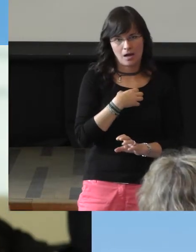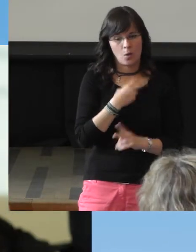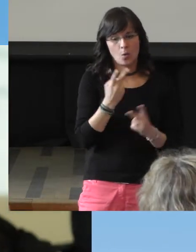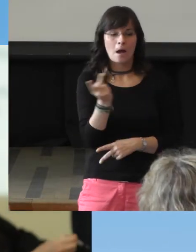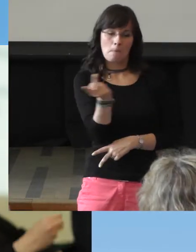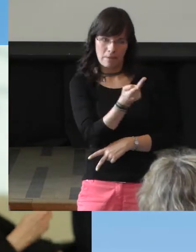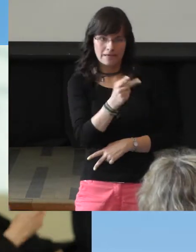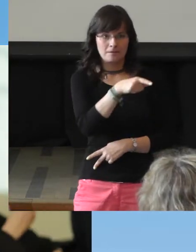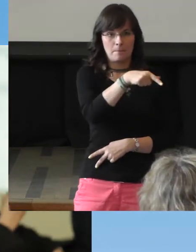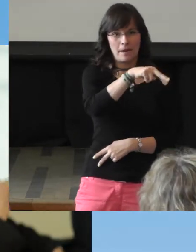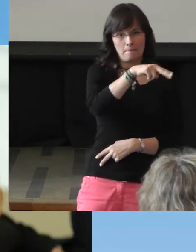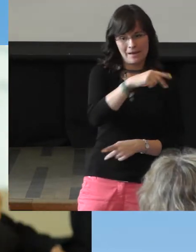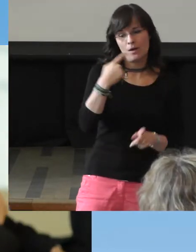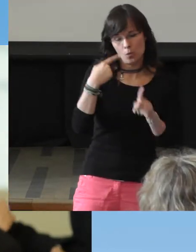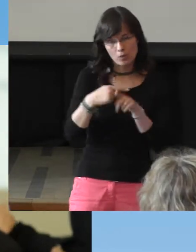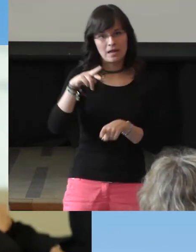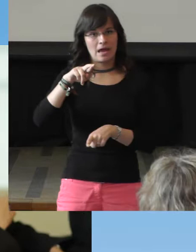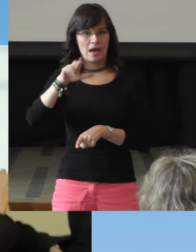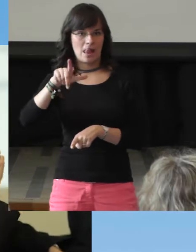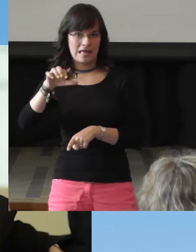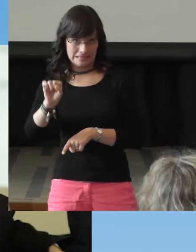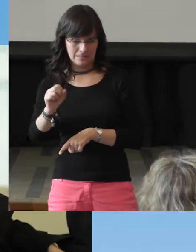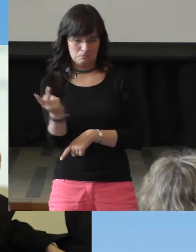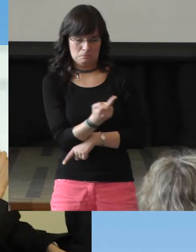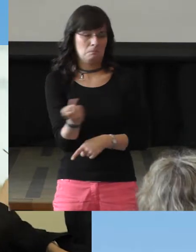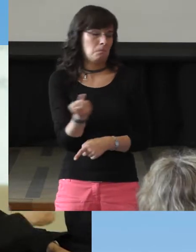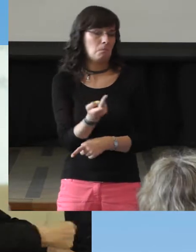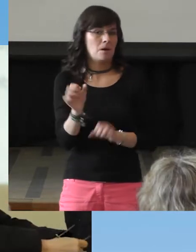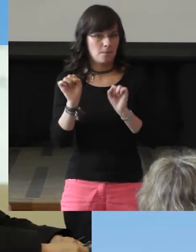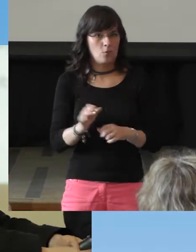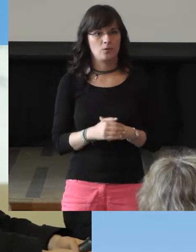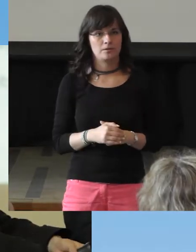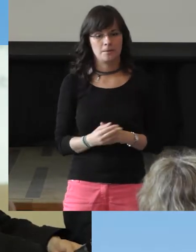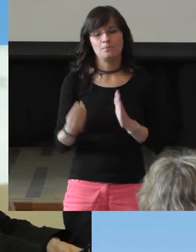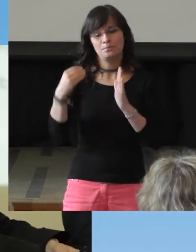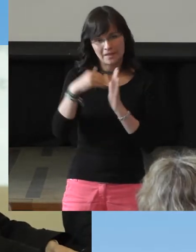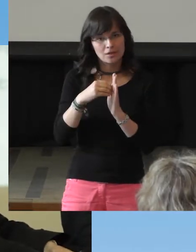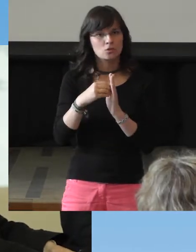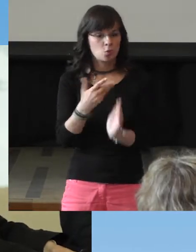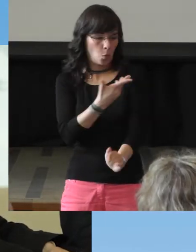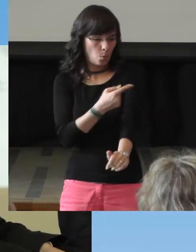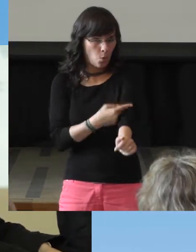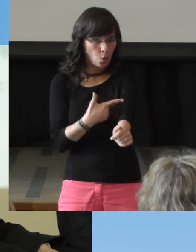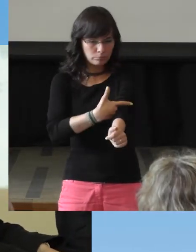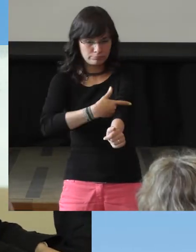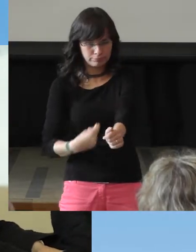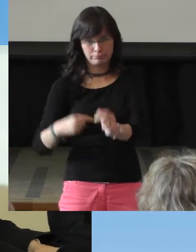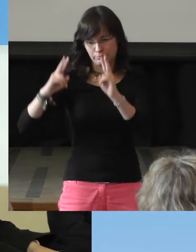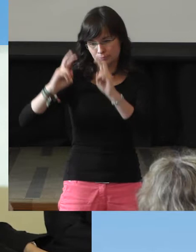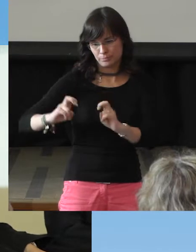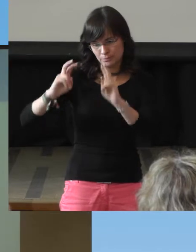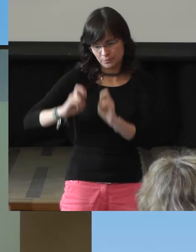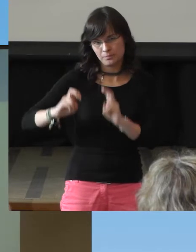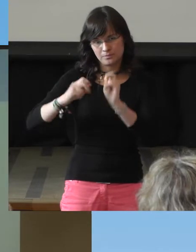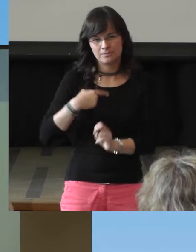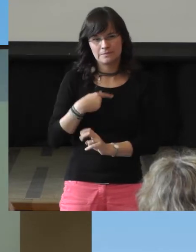Wichtig bei den technischen Zusatzuntersuchungen ist zum Beispiel die Blutuntersuchung. Wir legen besonderen Wert auf das sogenannte